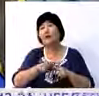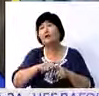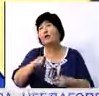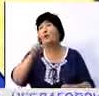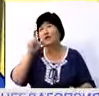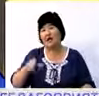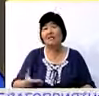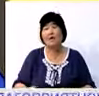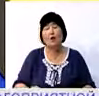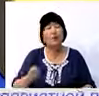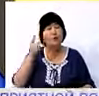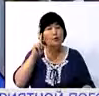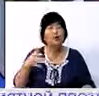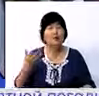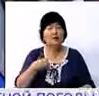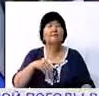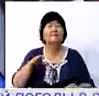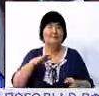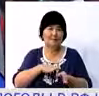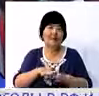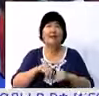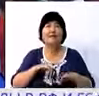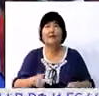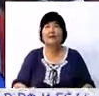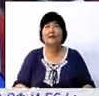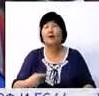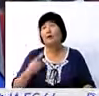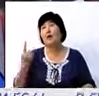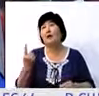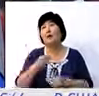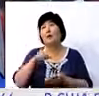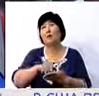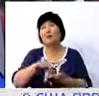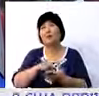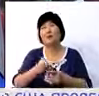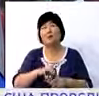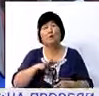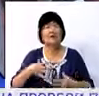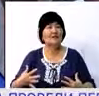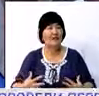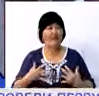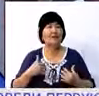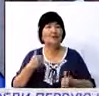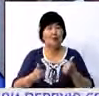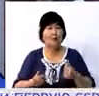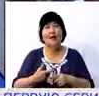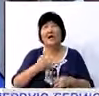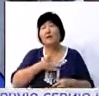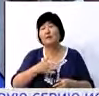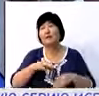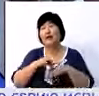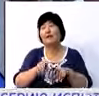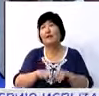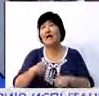человеке. Думаю, что мы справились. Мы впервые принимали участие. Был очень захватывающий турнир. Спасибо организаторам